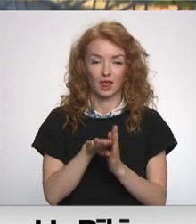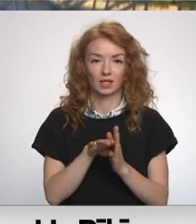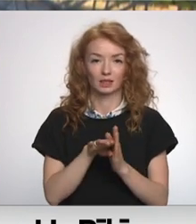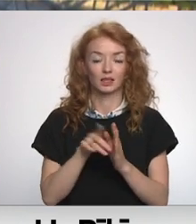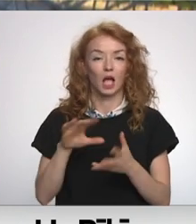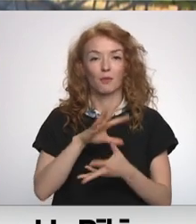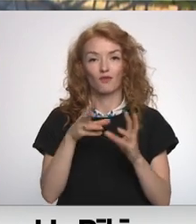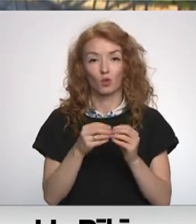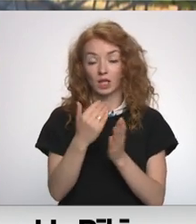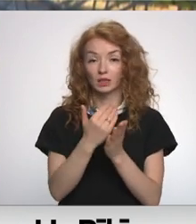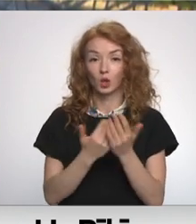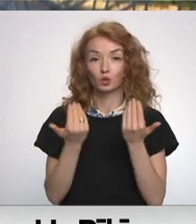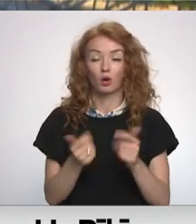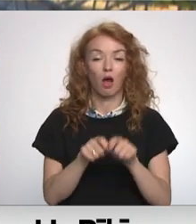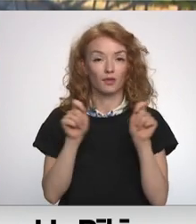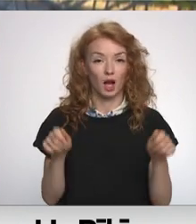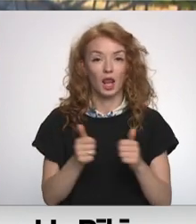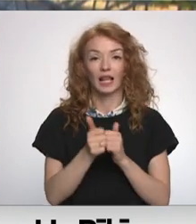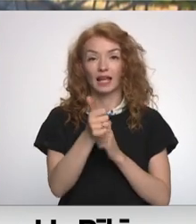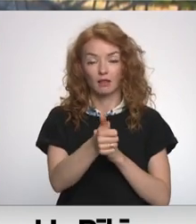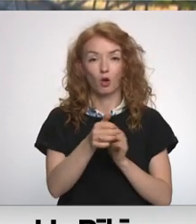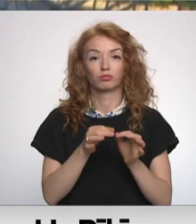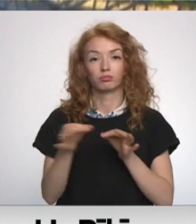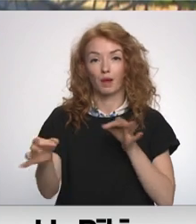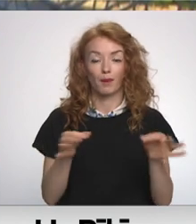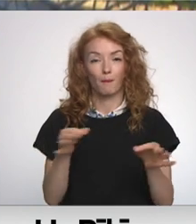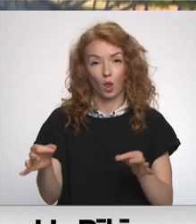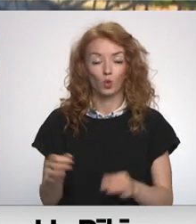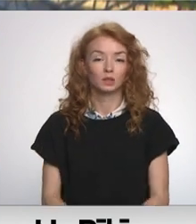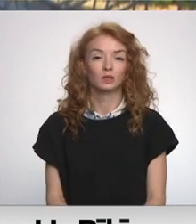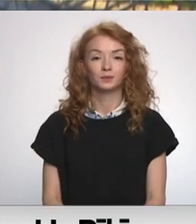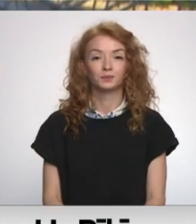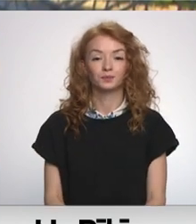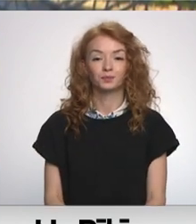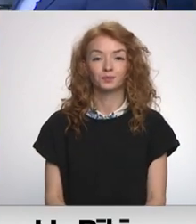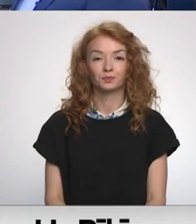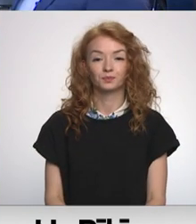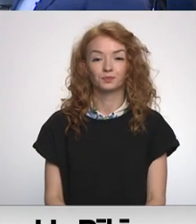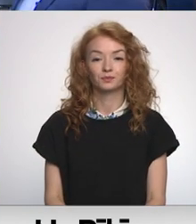Apvienotais saraksts šodien atklāja līderus vēlēšanu apgabalos un turpina Madara Līcīte.